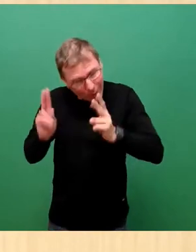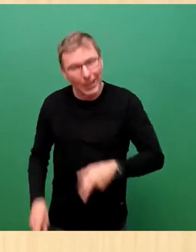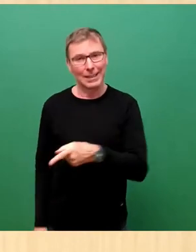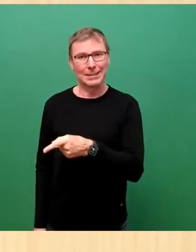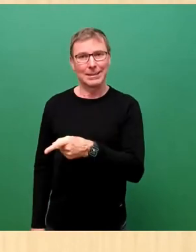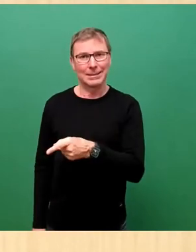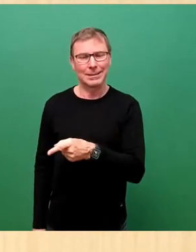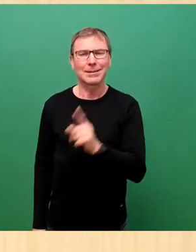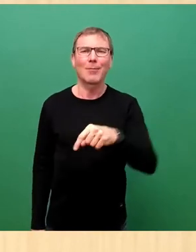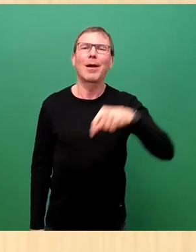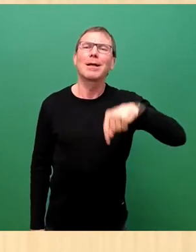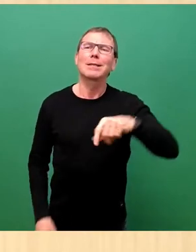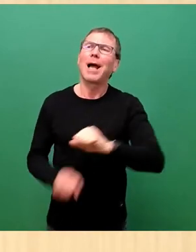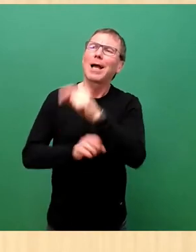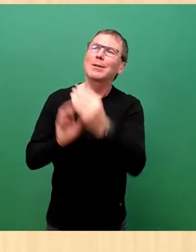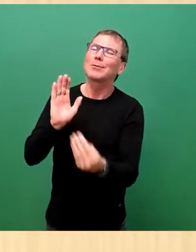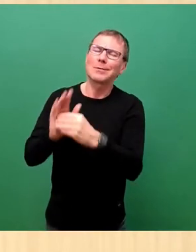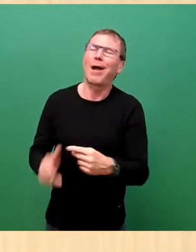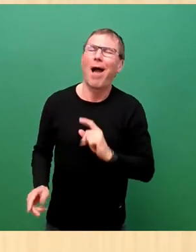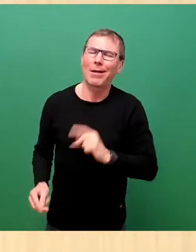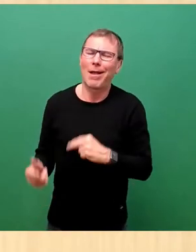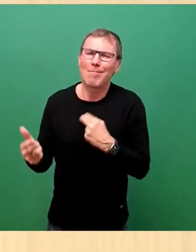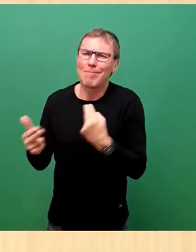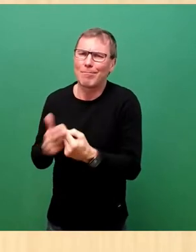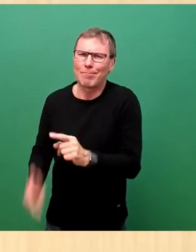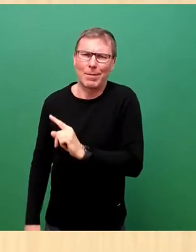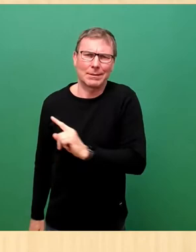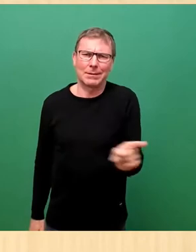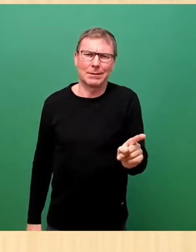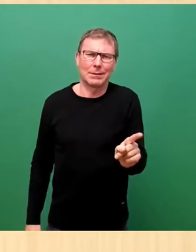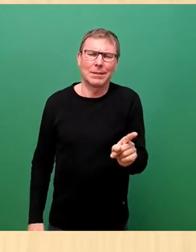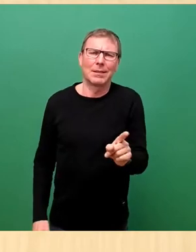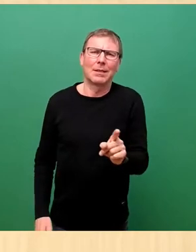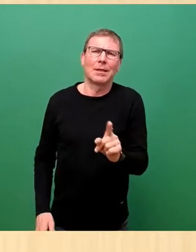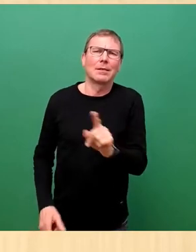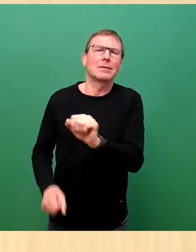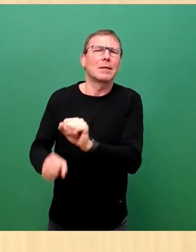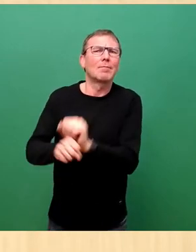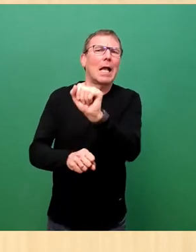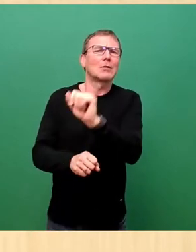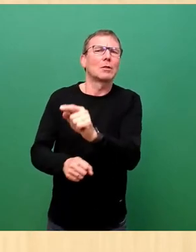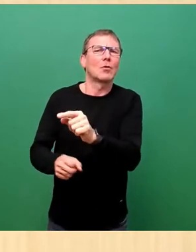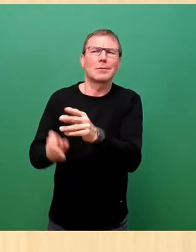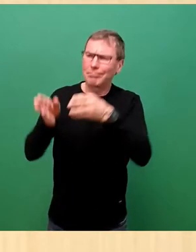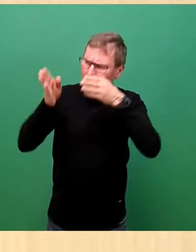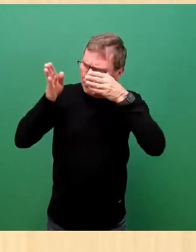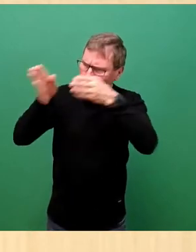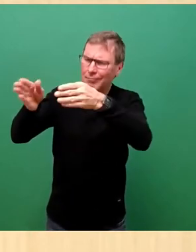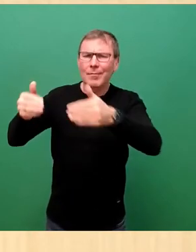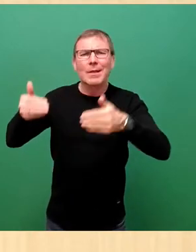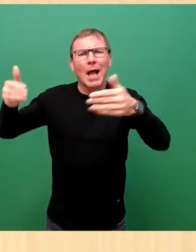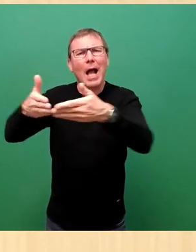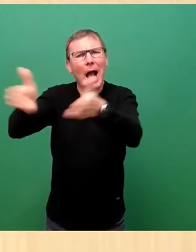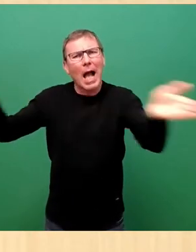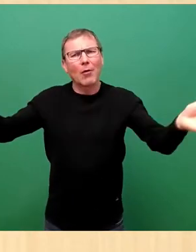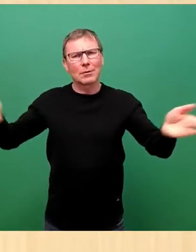dieser Resolution zu suchen hat, weil das ist eine Resolution, ich habe es gerade schon mal gesagt, die richtet sich nach außen, die hat einen ganz